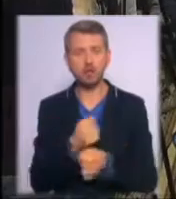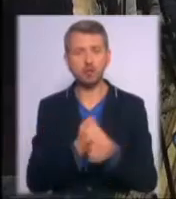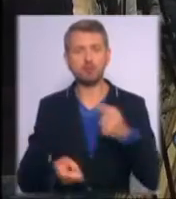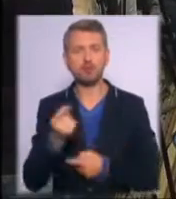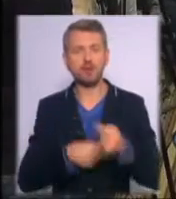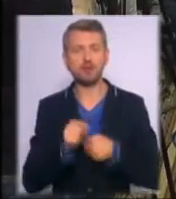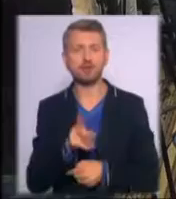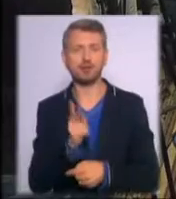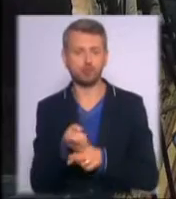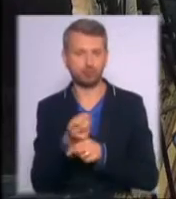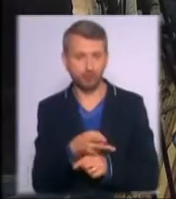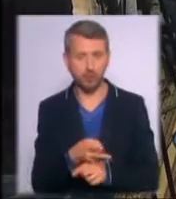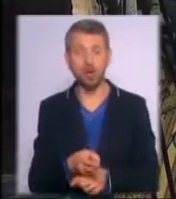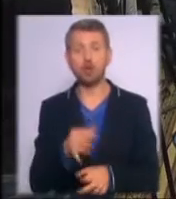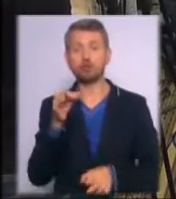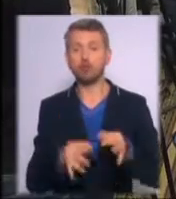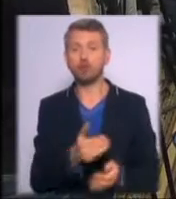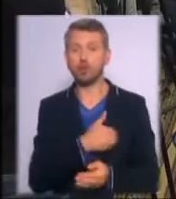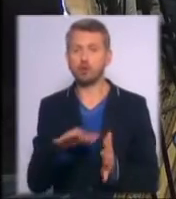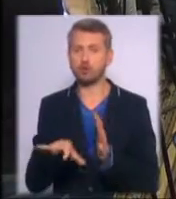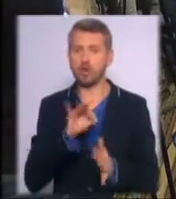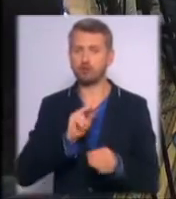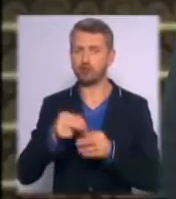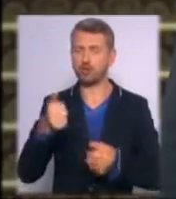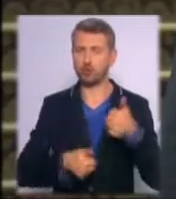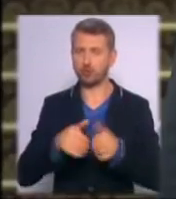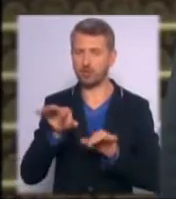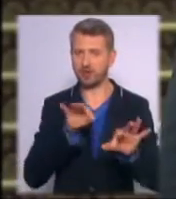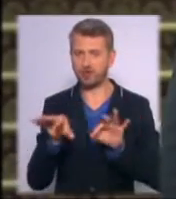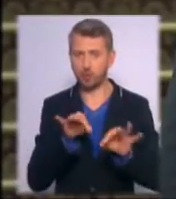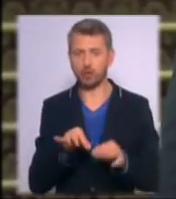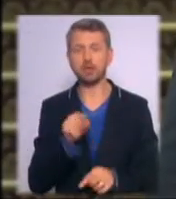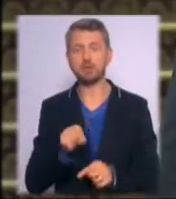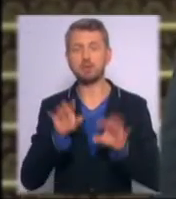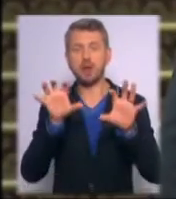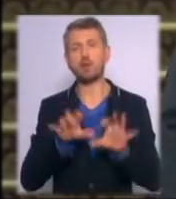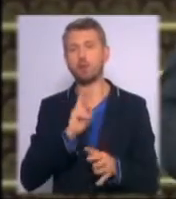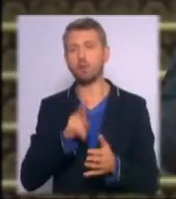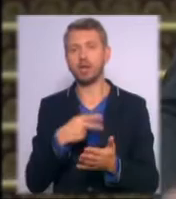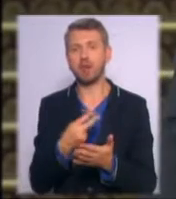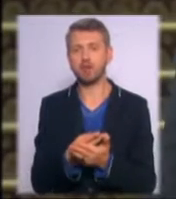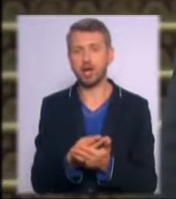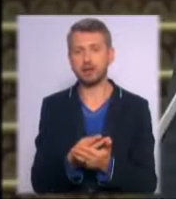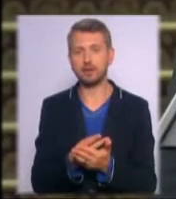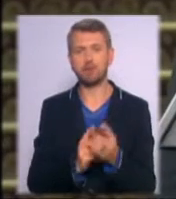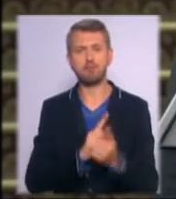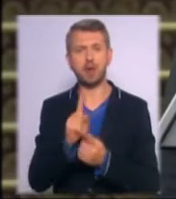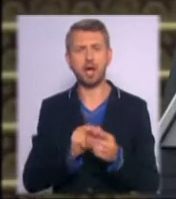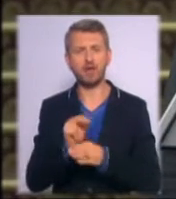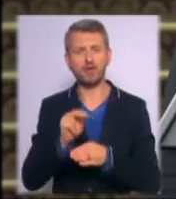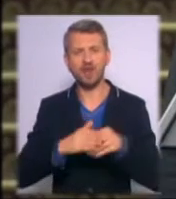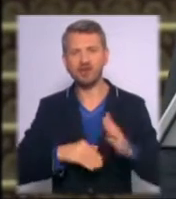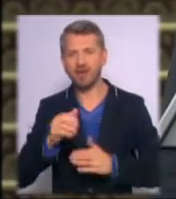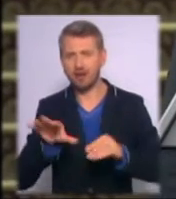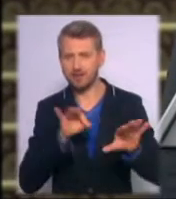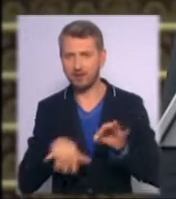відсіяли. Служителів Феміди хочуть обирати шляхом конкурсного відбору. Цим законом передбачається перекваліфікація всіх суддів,